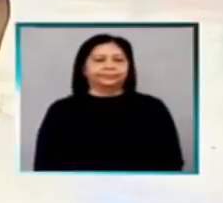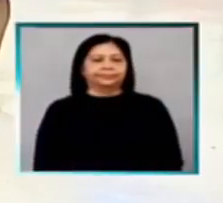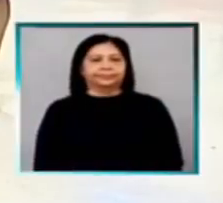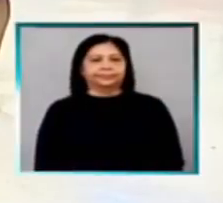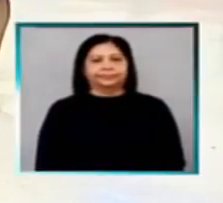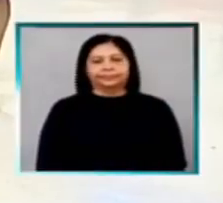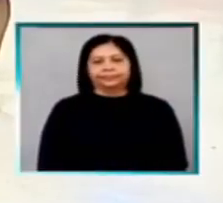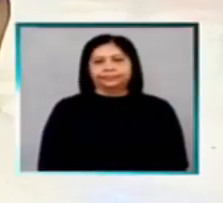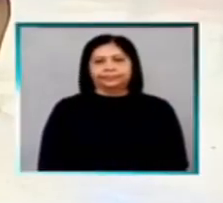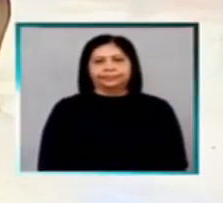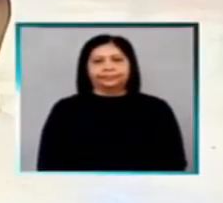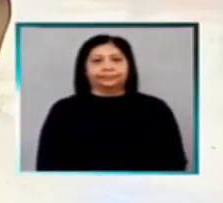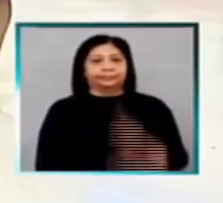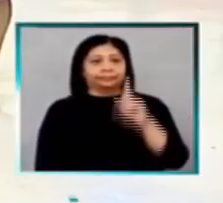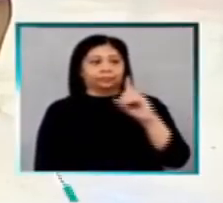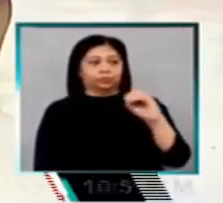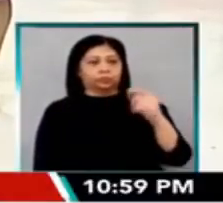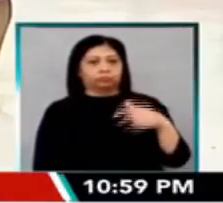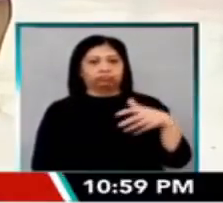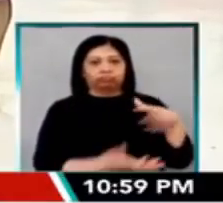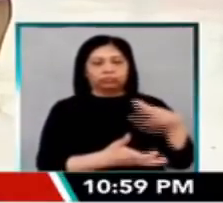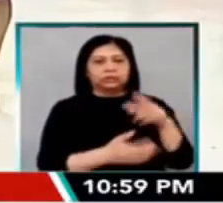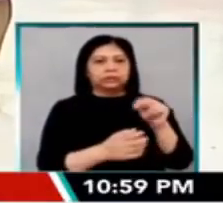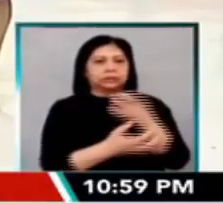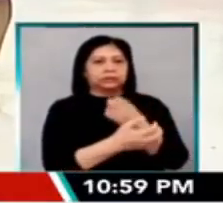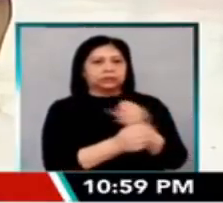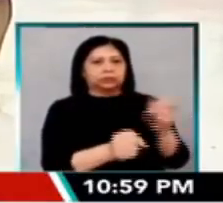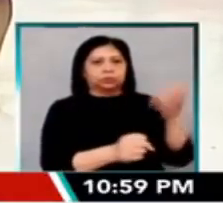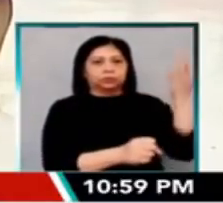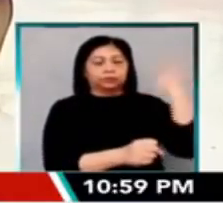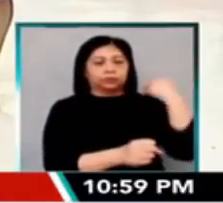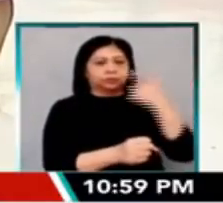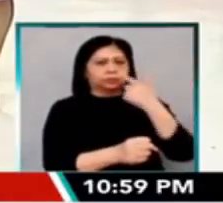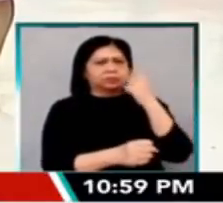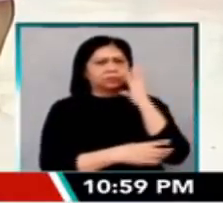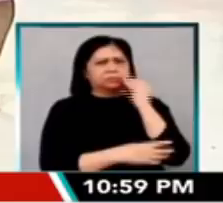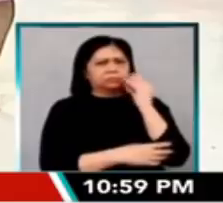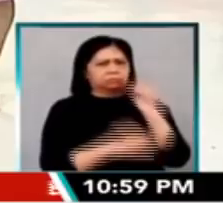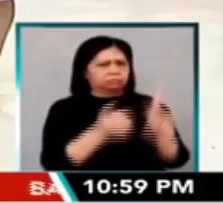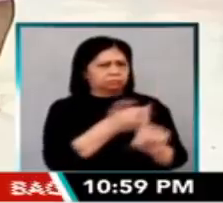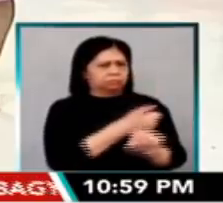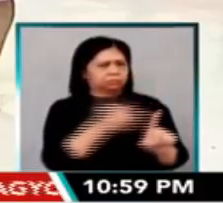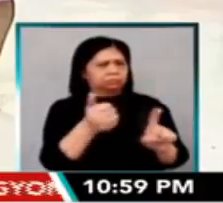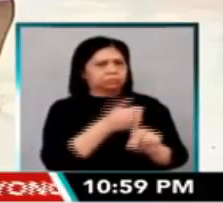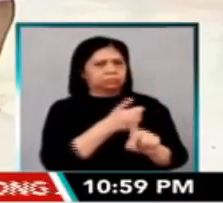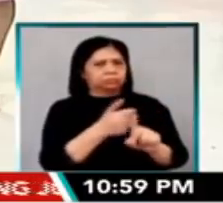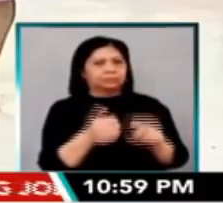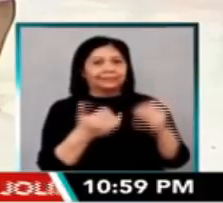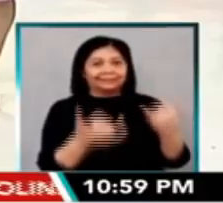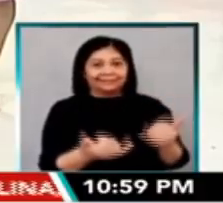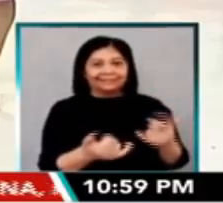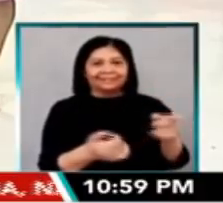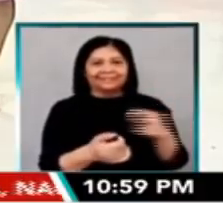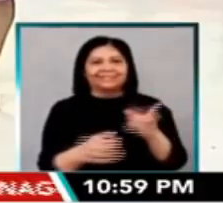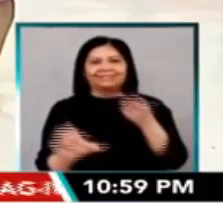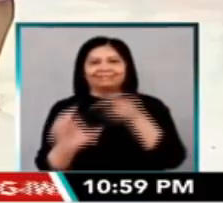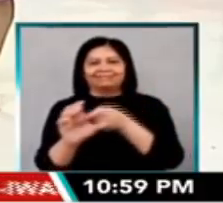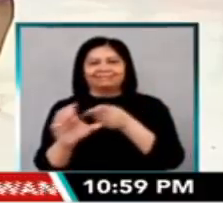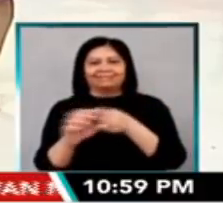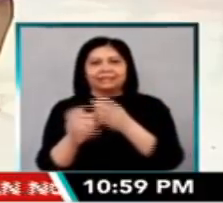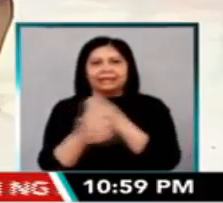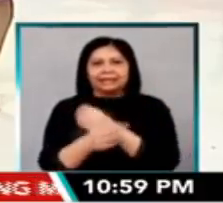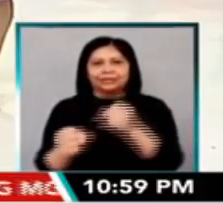Isang aso na ang kinilangang i-rescue noon dahil sa naranasang pang-aabuso, siya na ngayong sumasali sa mga rescue